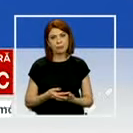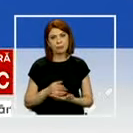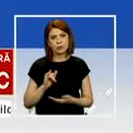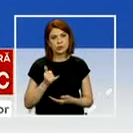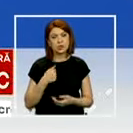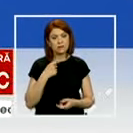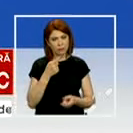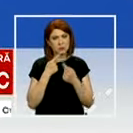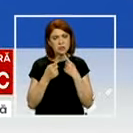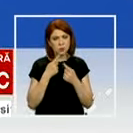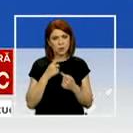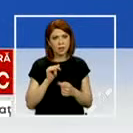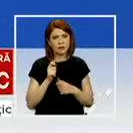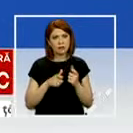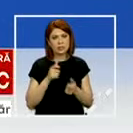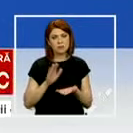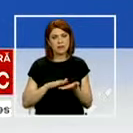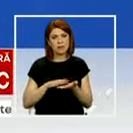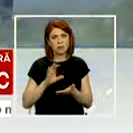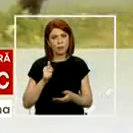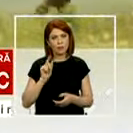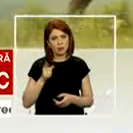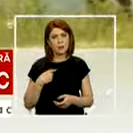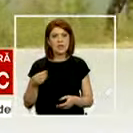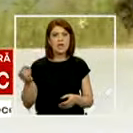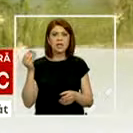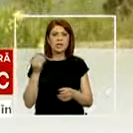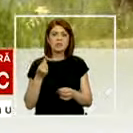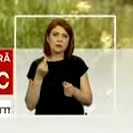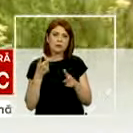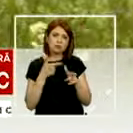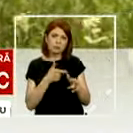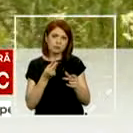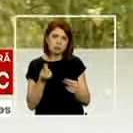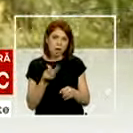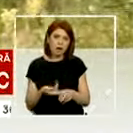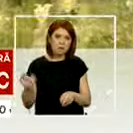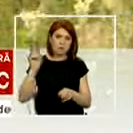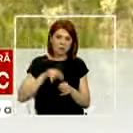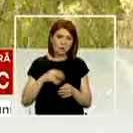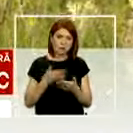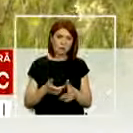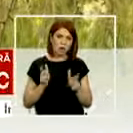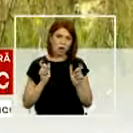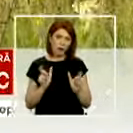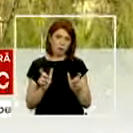și vom discuta despre faptul că trebuie să investim mai mult în apărare.